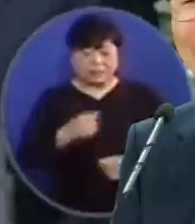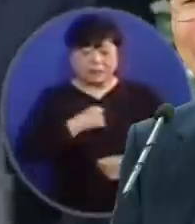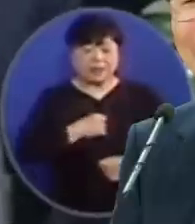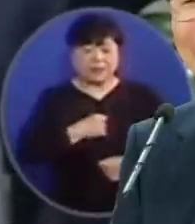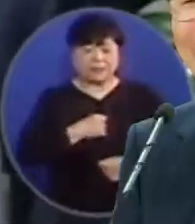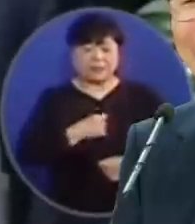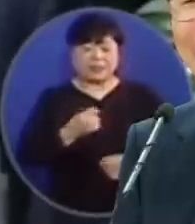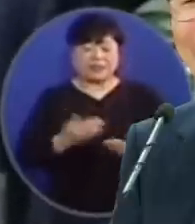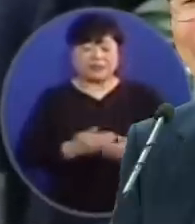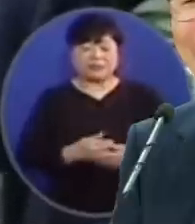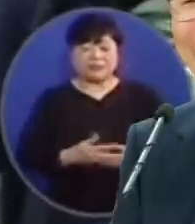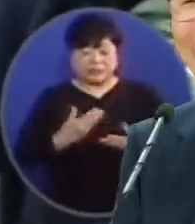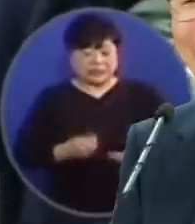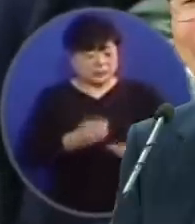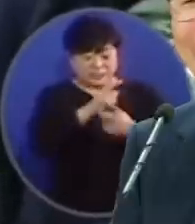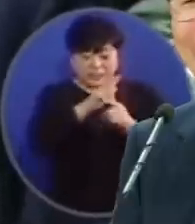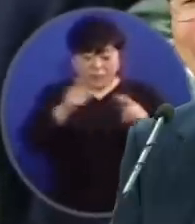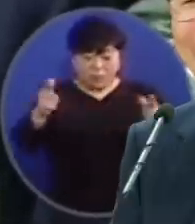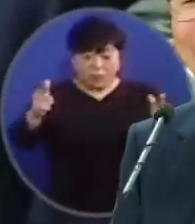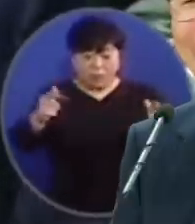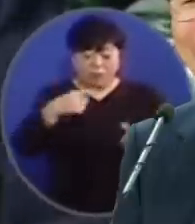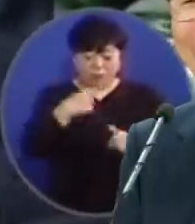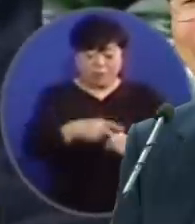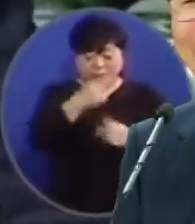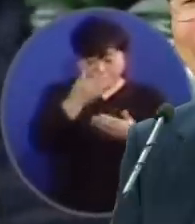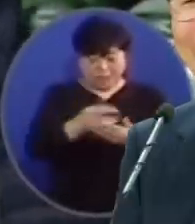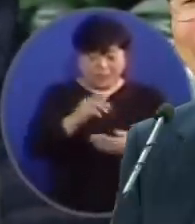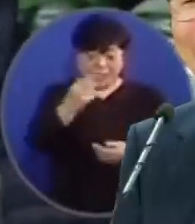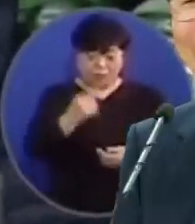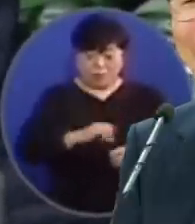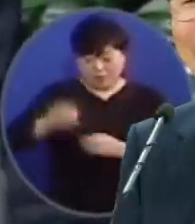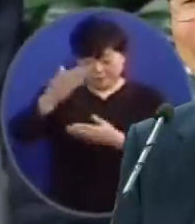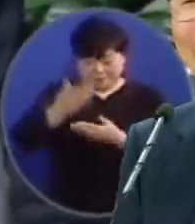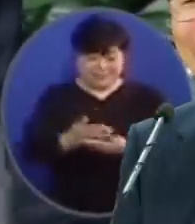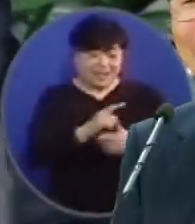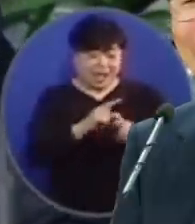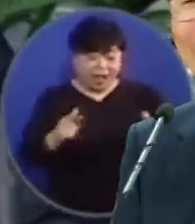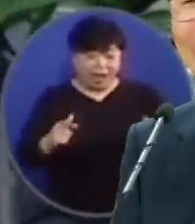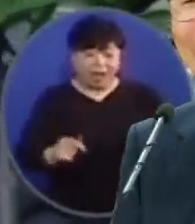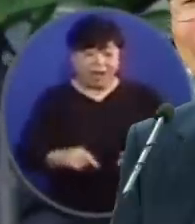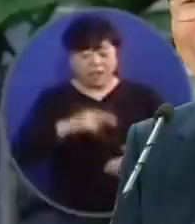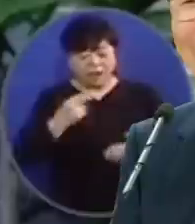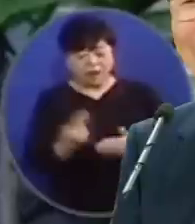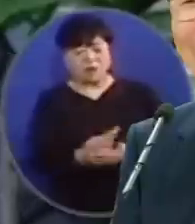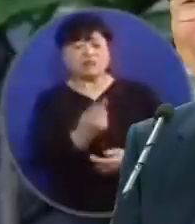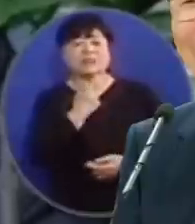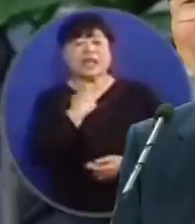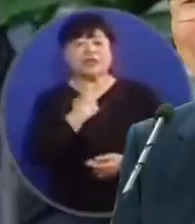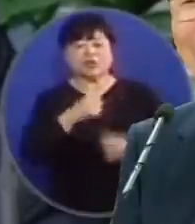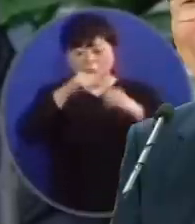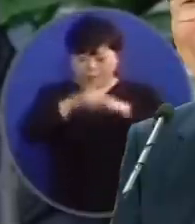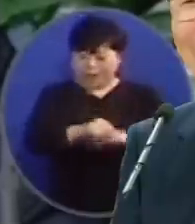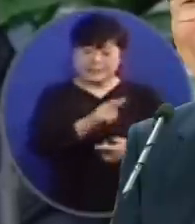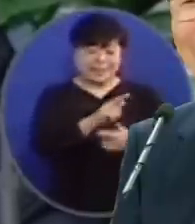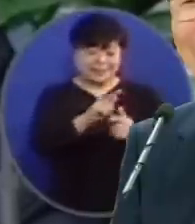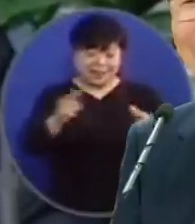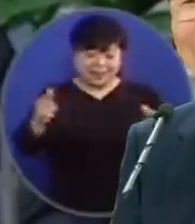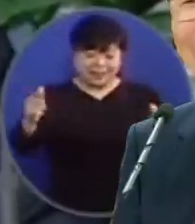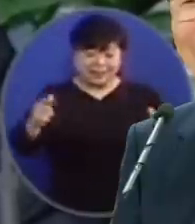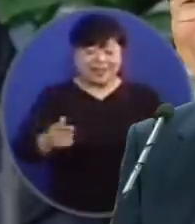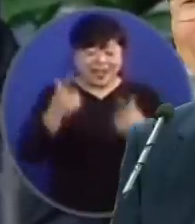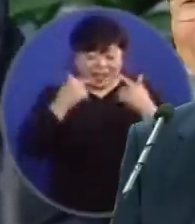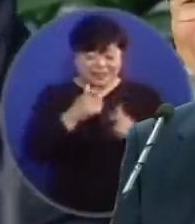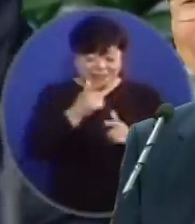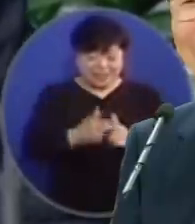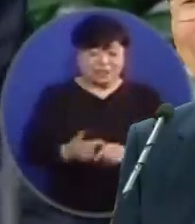당해도 낙심하지 아니한다. 핍박을 받아도 버림받지 아니하고 끝꾸러뜨림을 당하여도 망하지 않는다.